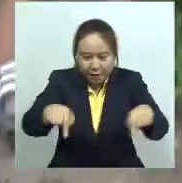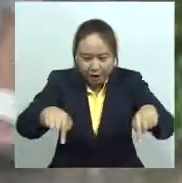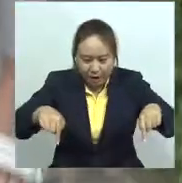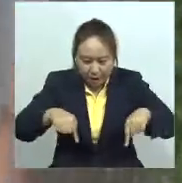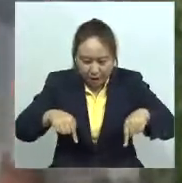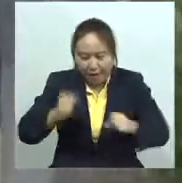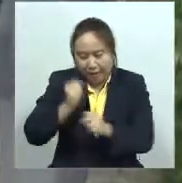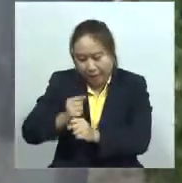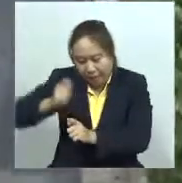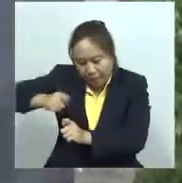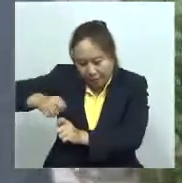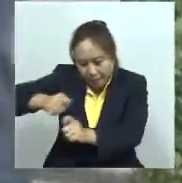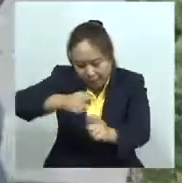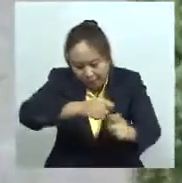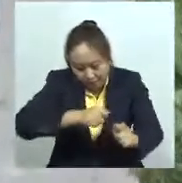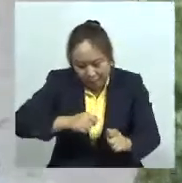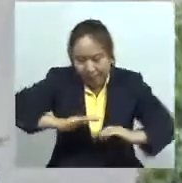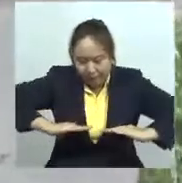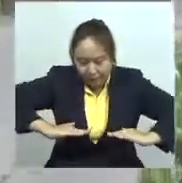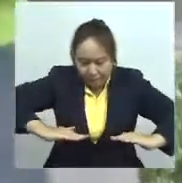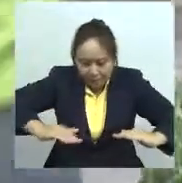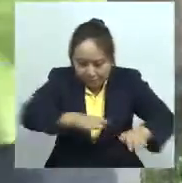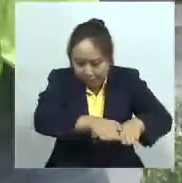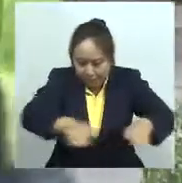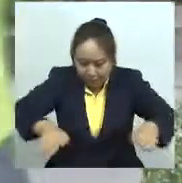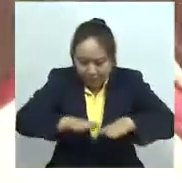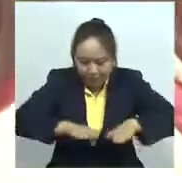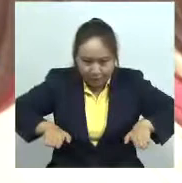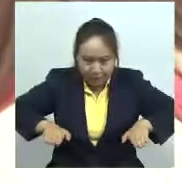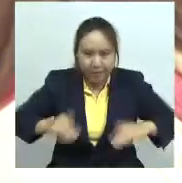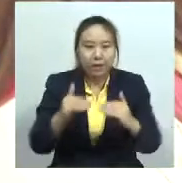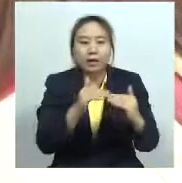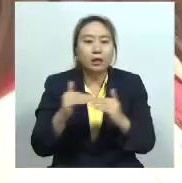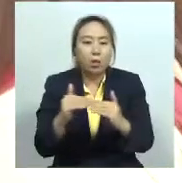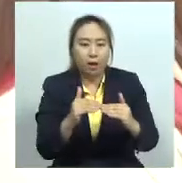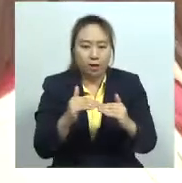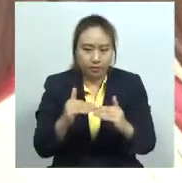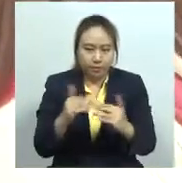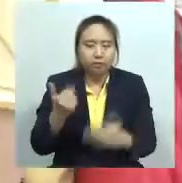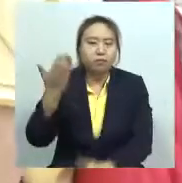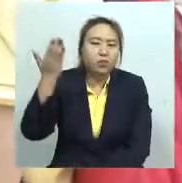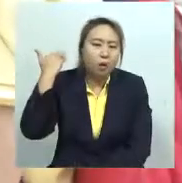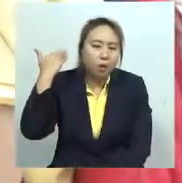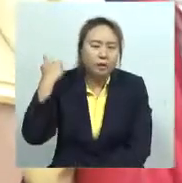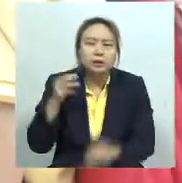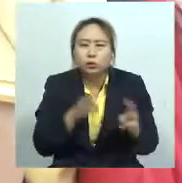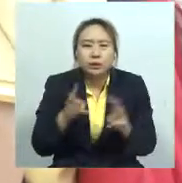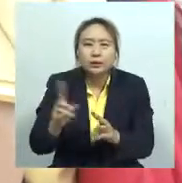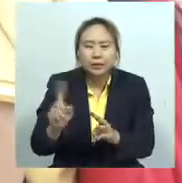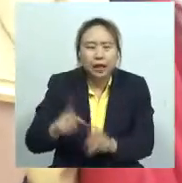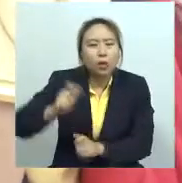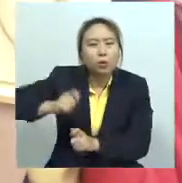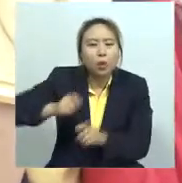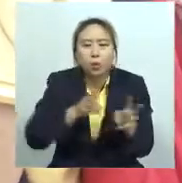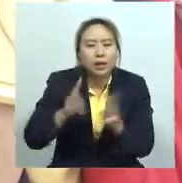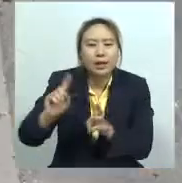การฉาบปูนแล้วก็ปรับพื้นผิวให้มีระดับเท่ากันกับพื้นทางเดินก่อนหน้านี้เนี่ยเจ้าหน้าที่เขาใช้วิธีการซ่อมแ